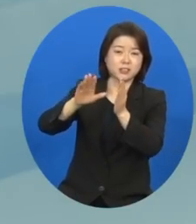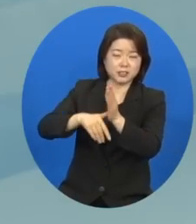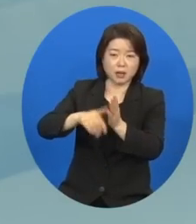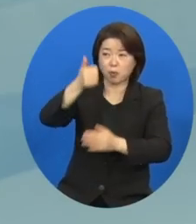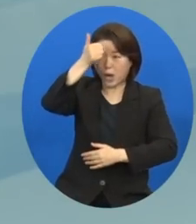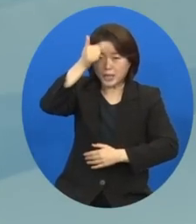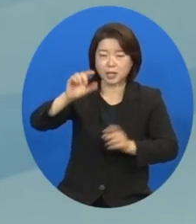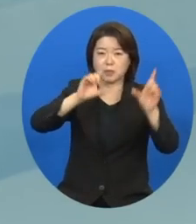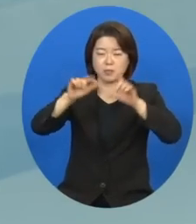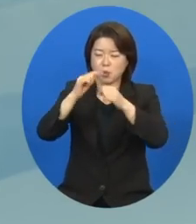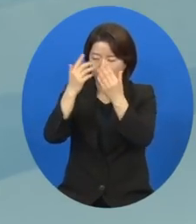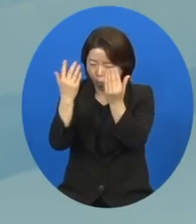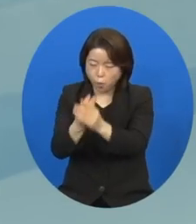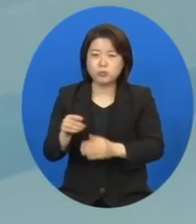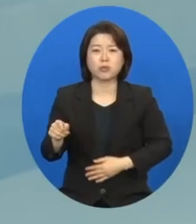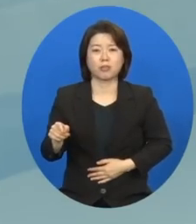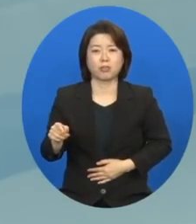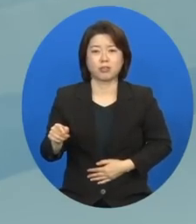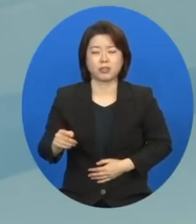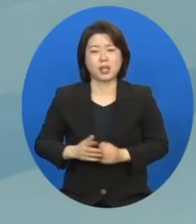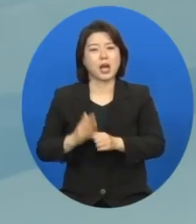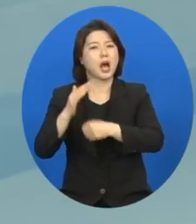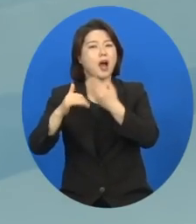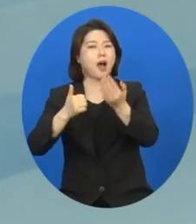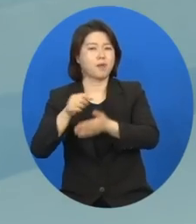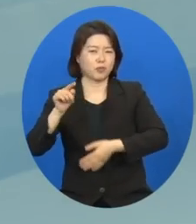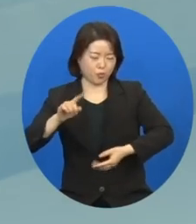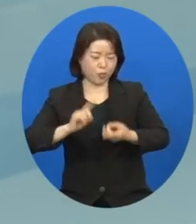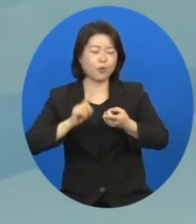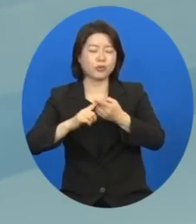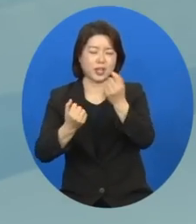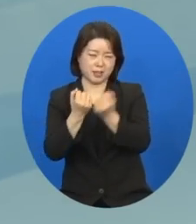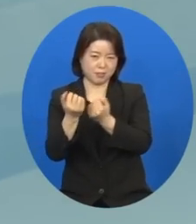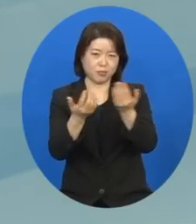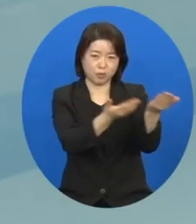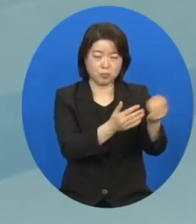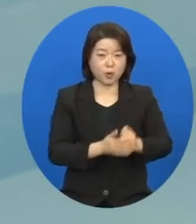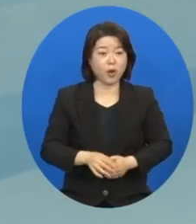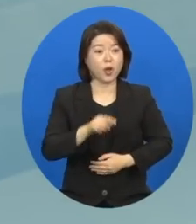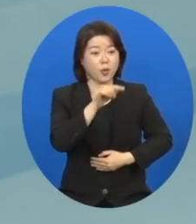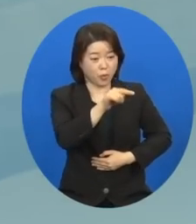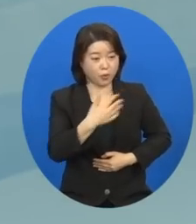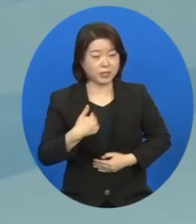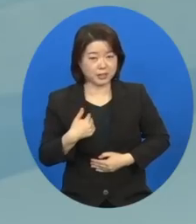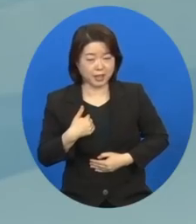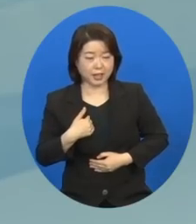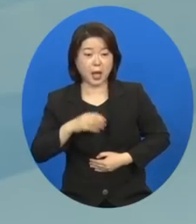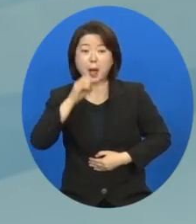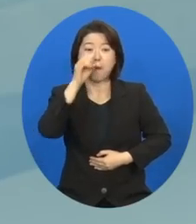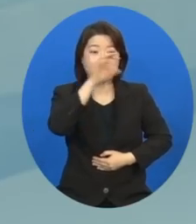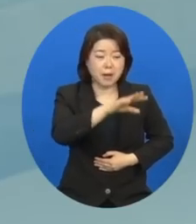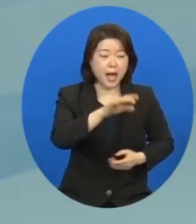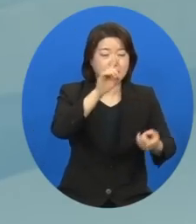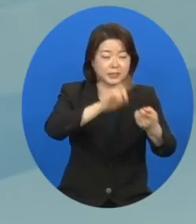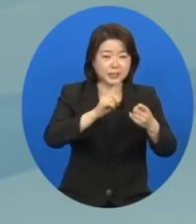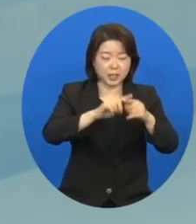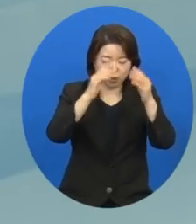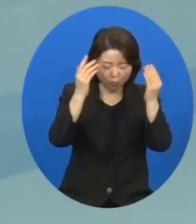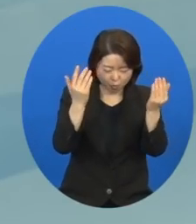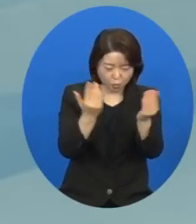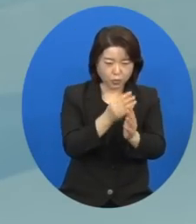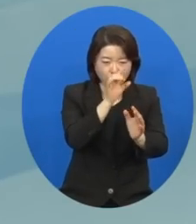온전한 삶입니다. 지금 하나님은 그거를 말씀하시는 거예요. 너는 내가 행한, 내가 말씀한 모든 것을